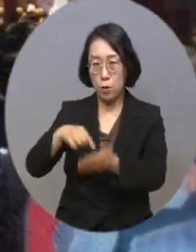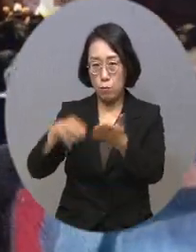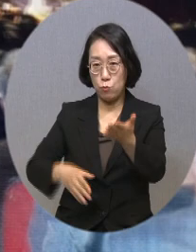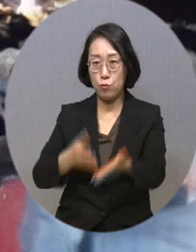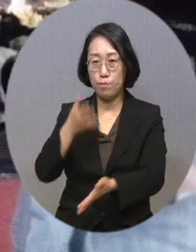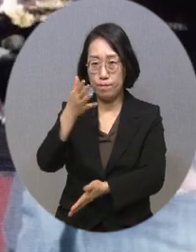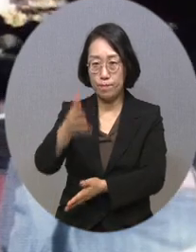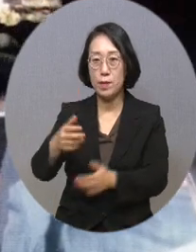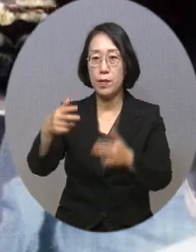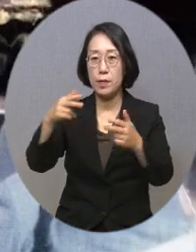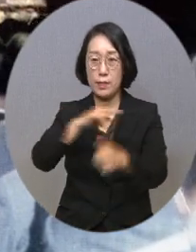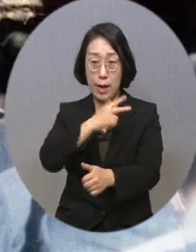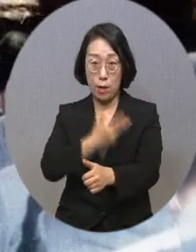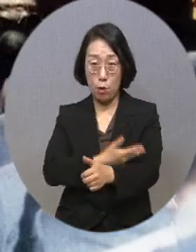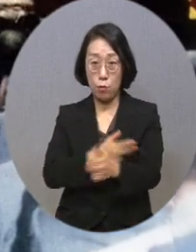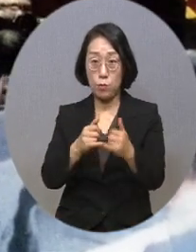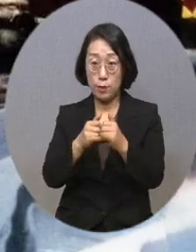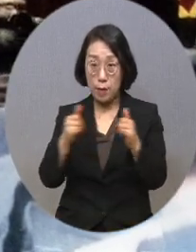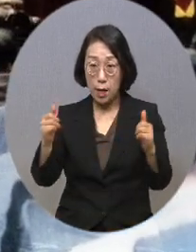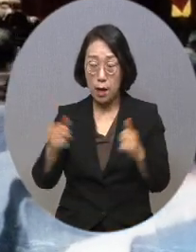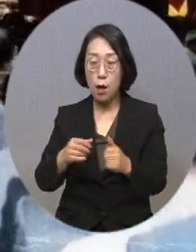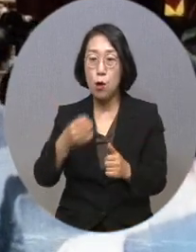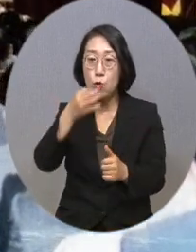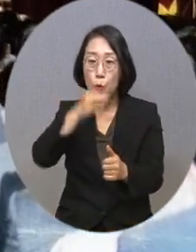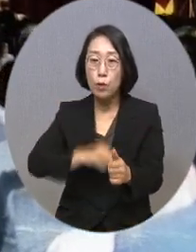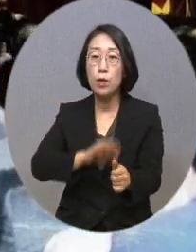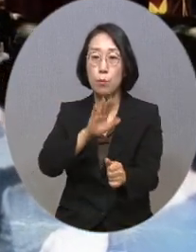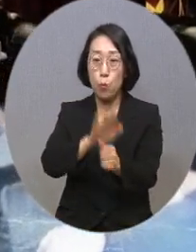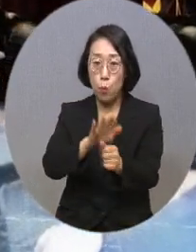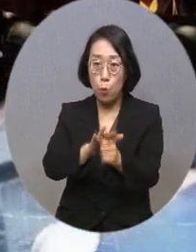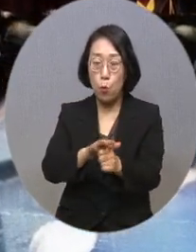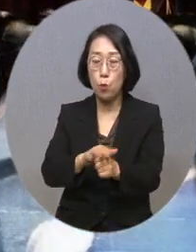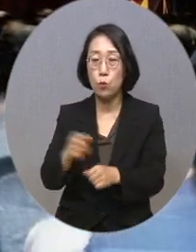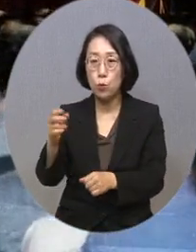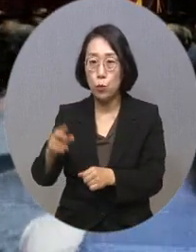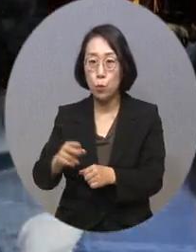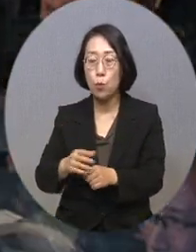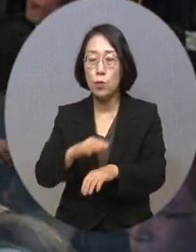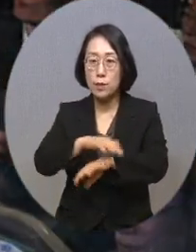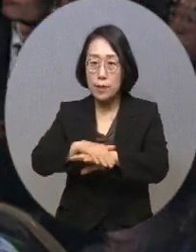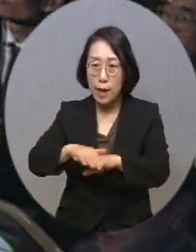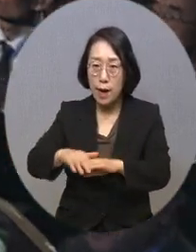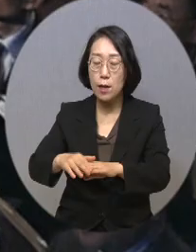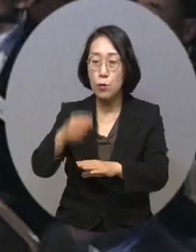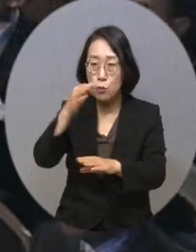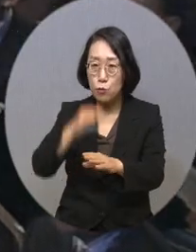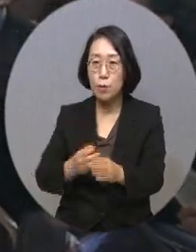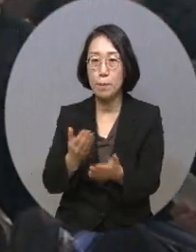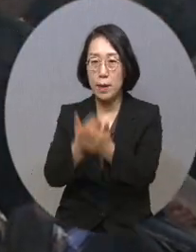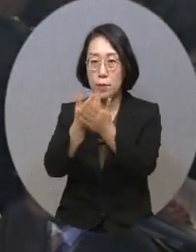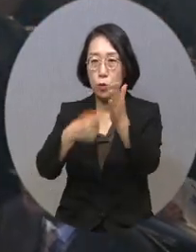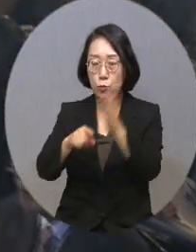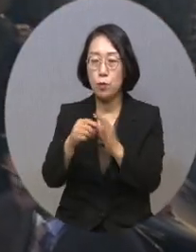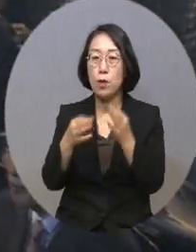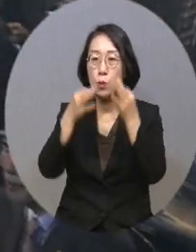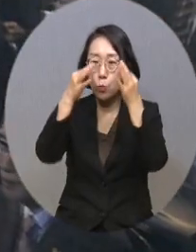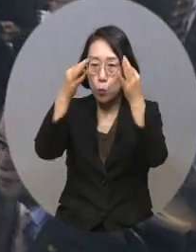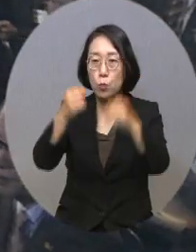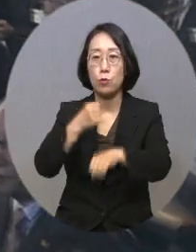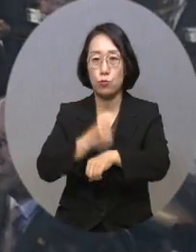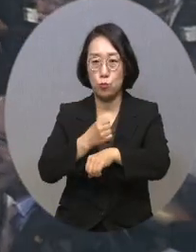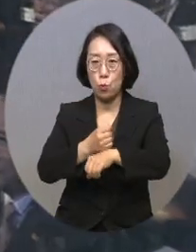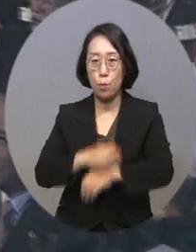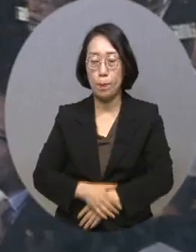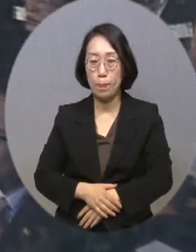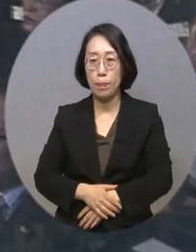자격사로서 납세자의 권익 보호와 조세 제도 발전에 앞장섰습니다. 그 결과 국세청 세입